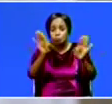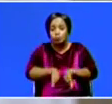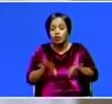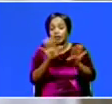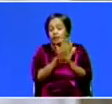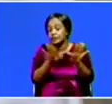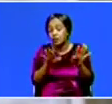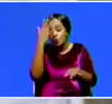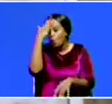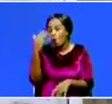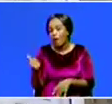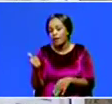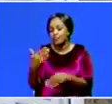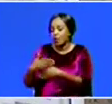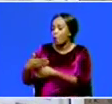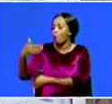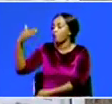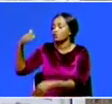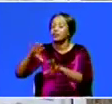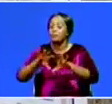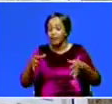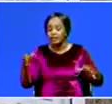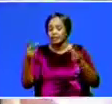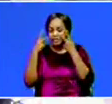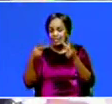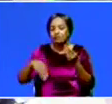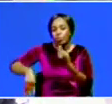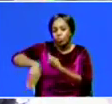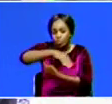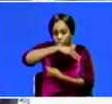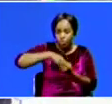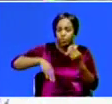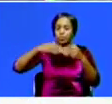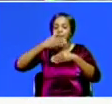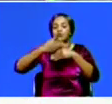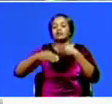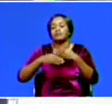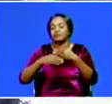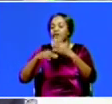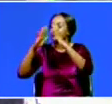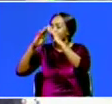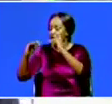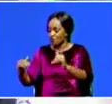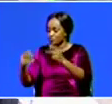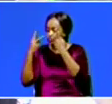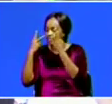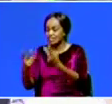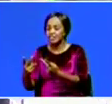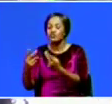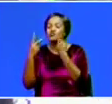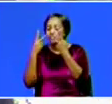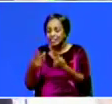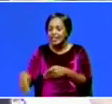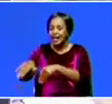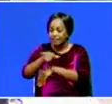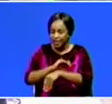inaonyesha kuwa kuta za soko zimelizingira jengo lenyewe. Nyumba mnaiona inazungukwa na soko saizi.